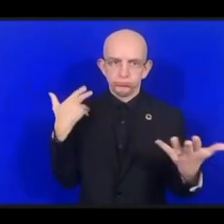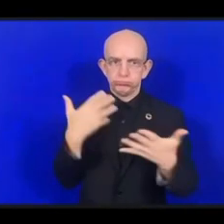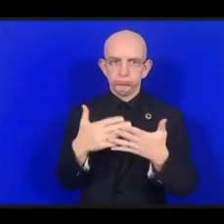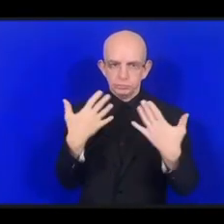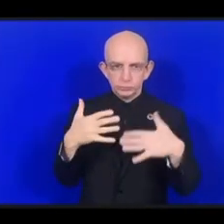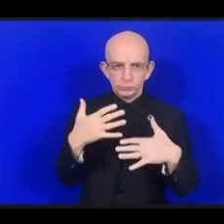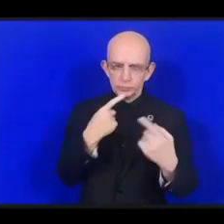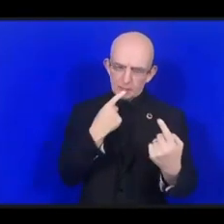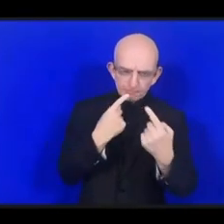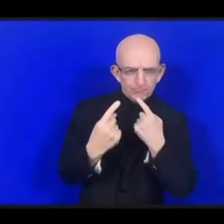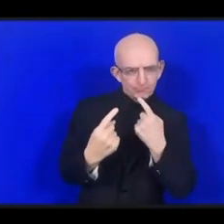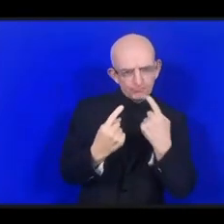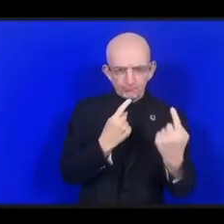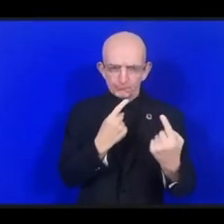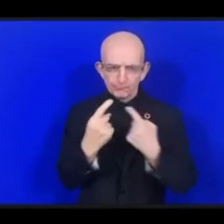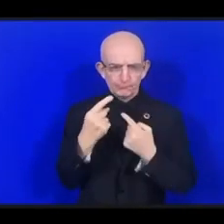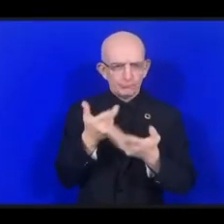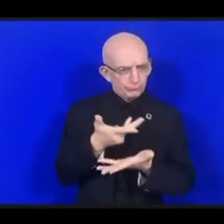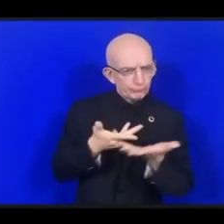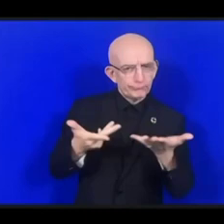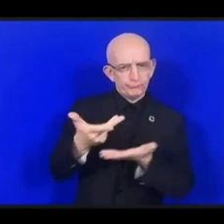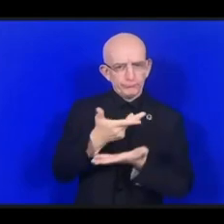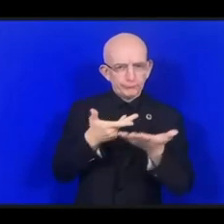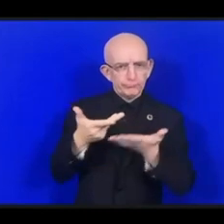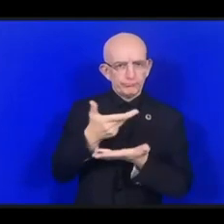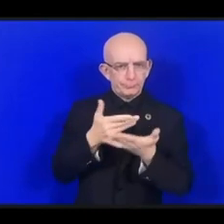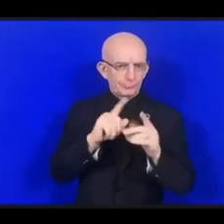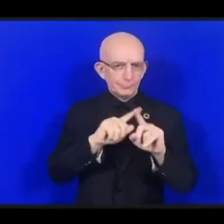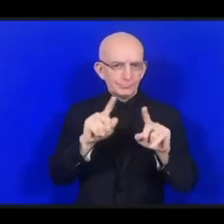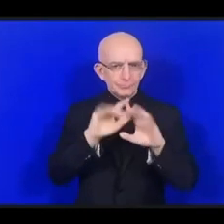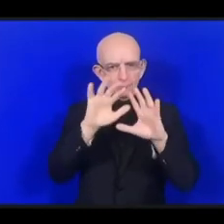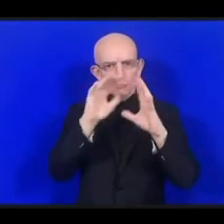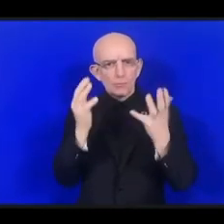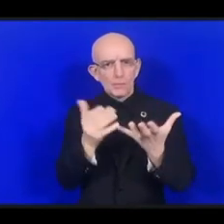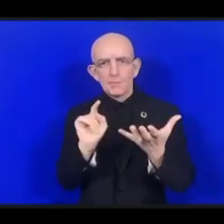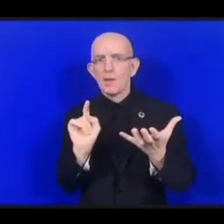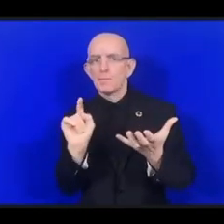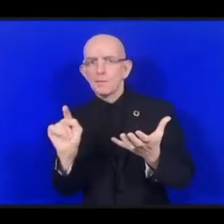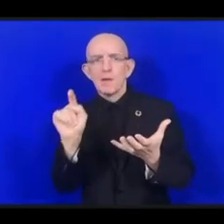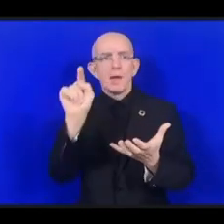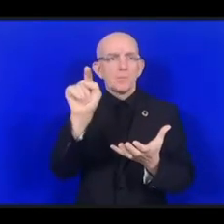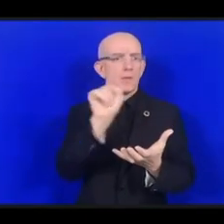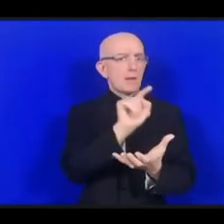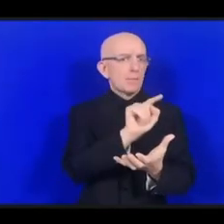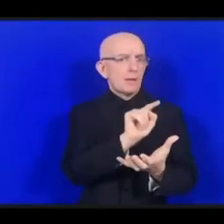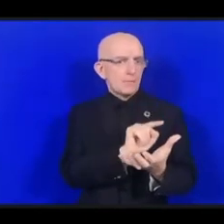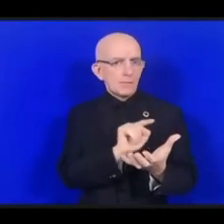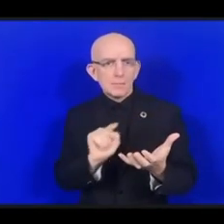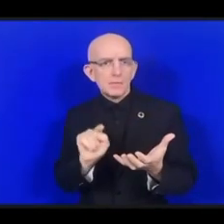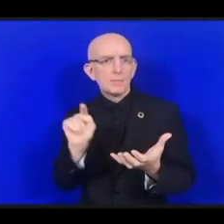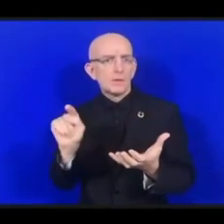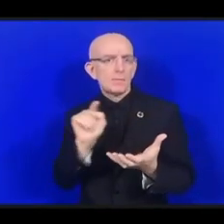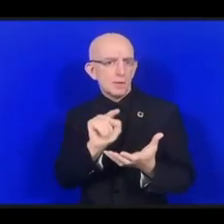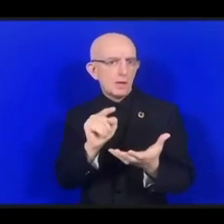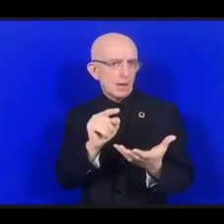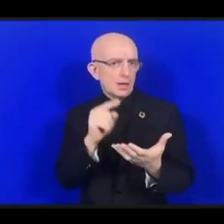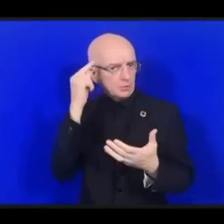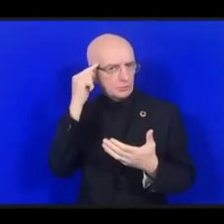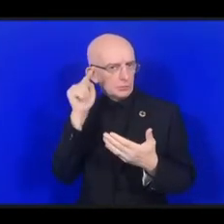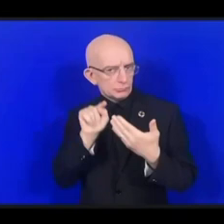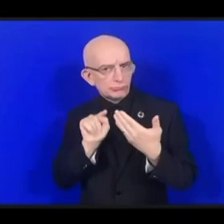actuellement en cours ainsi que sur les perspectives de l'intelligence artificielle au cours de son discours